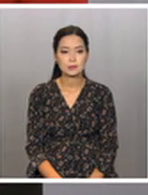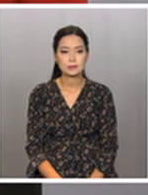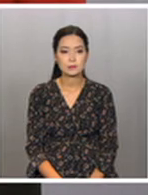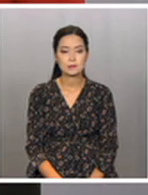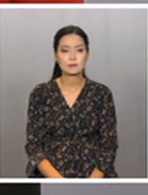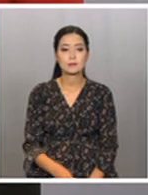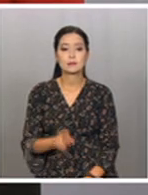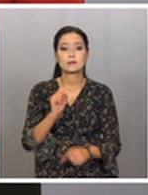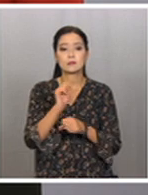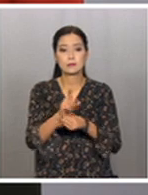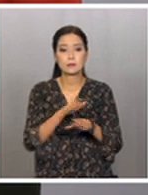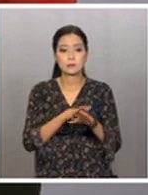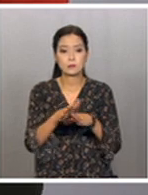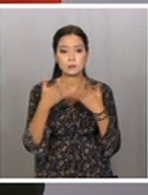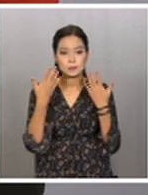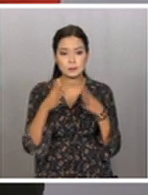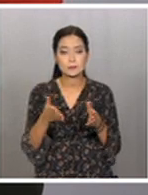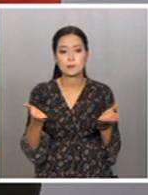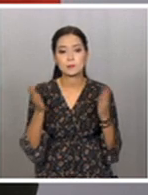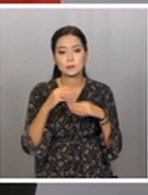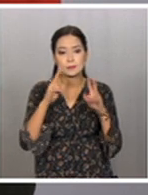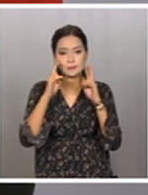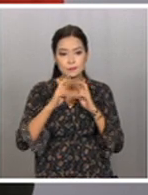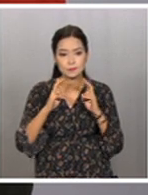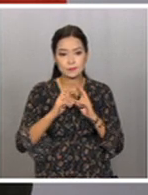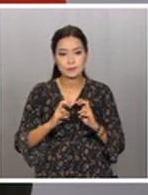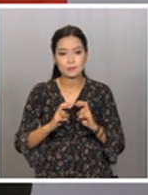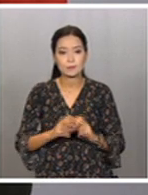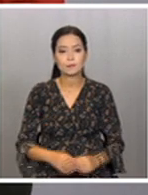Тапсырманы орындап болсаңыздар, жауабына назар